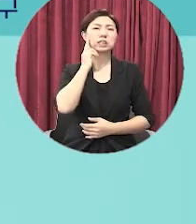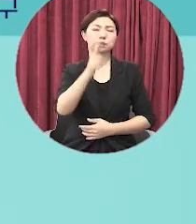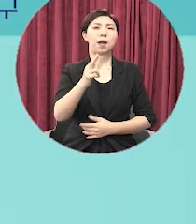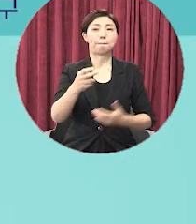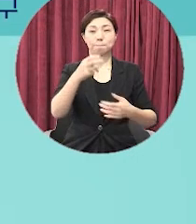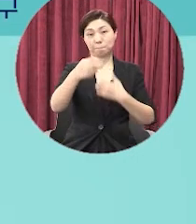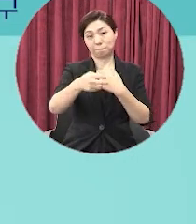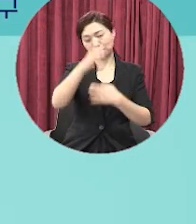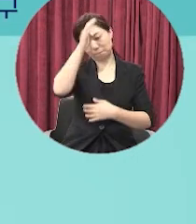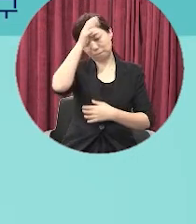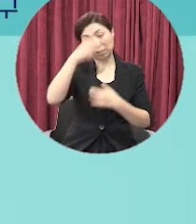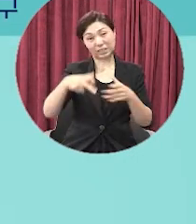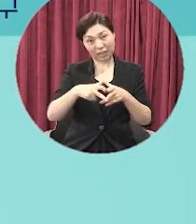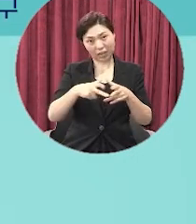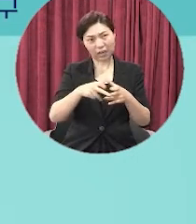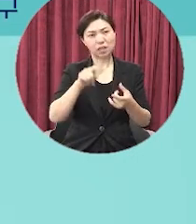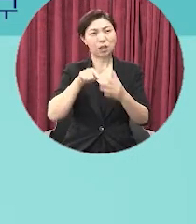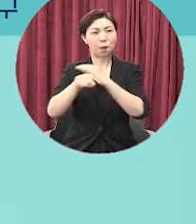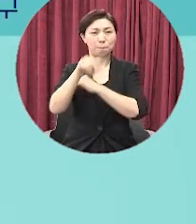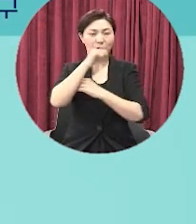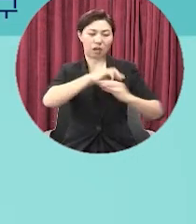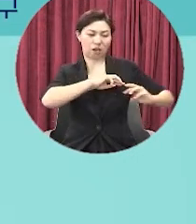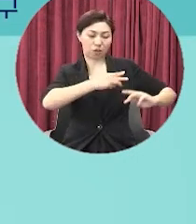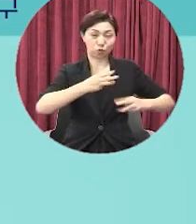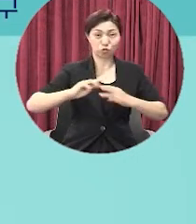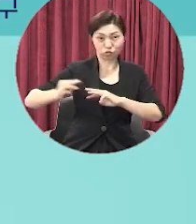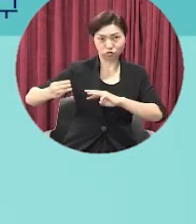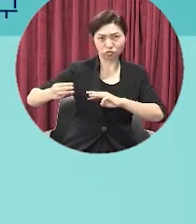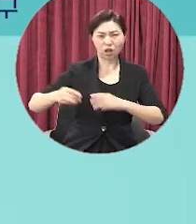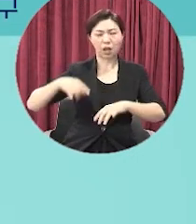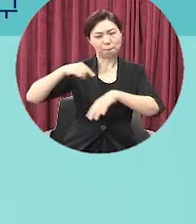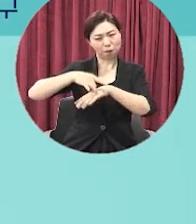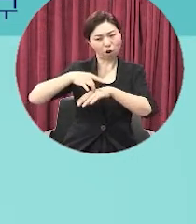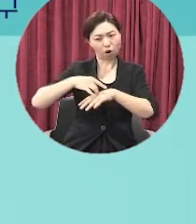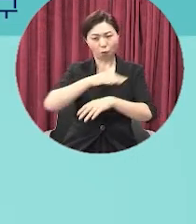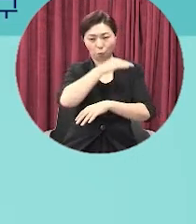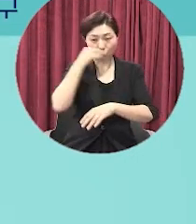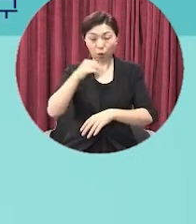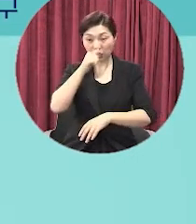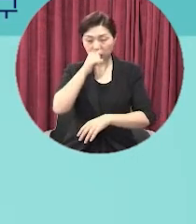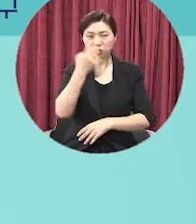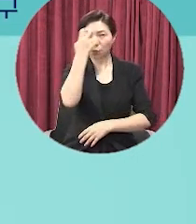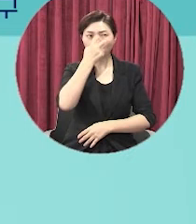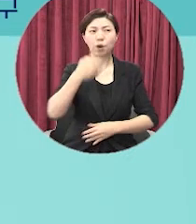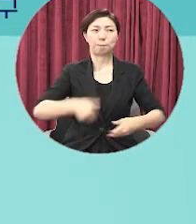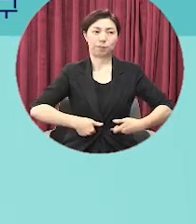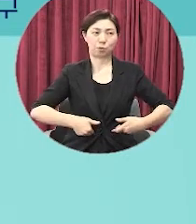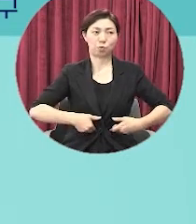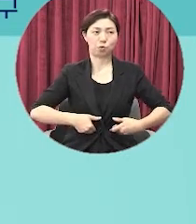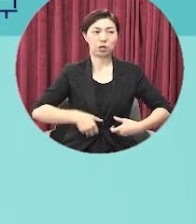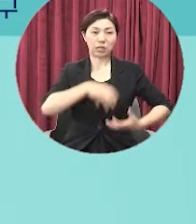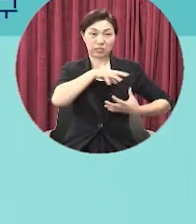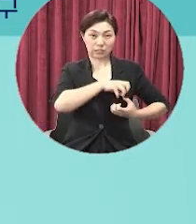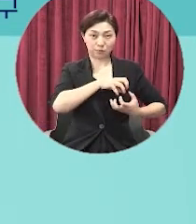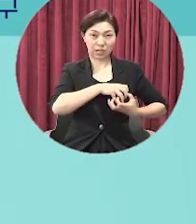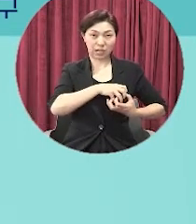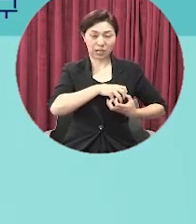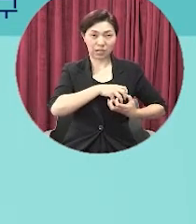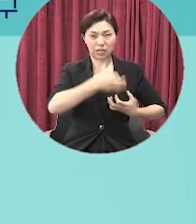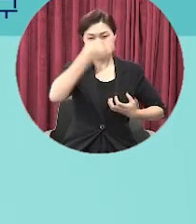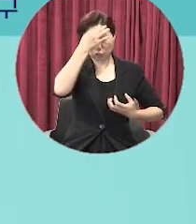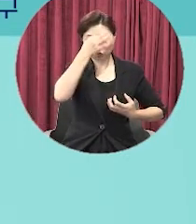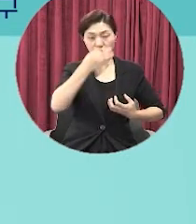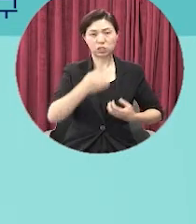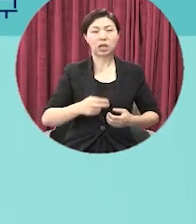우연성 운동기능이 유지가 되고 있는지 그런 부분에 대한 출시 와 치료를 진행 해야 되겠습니다 실패 기는 모니터링은 경증